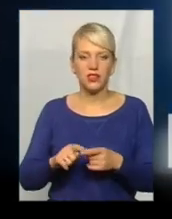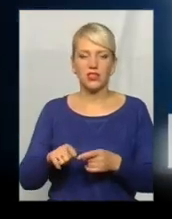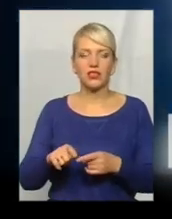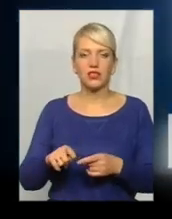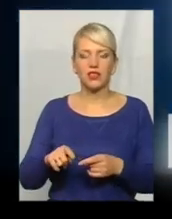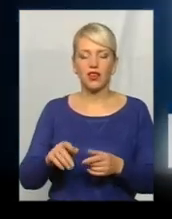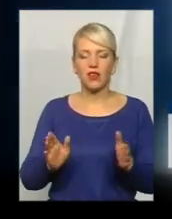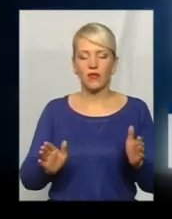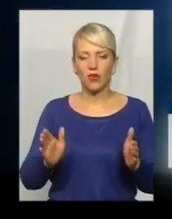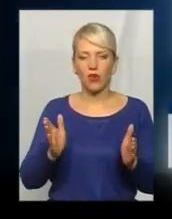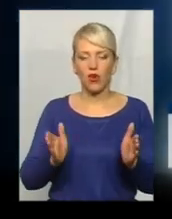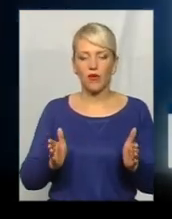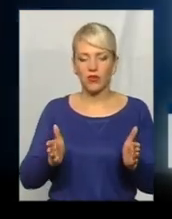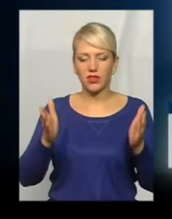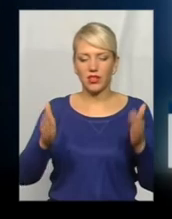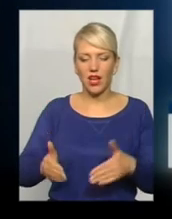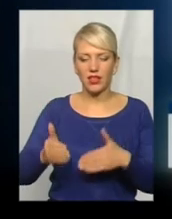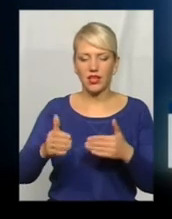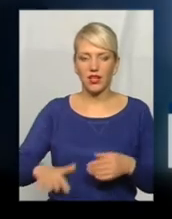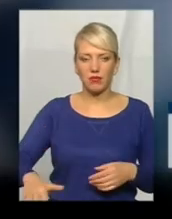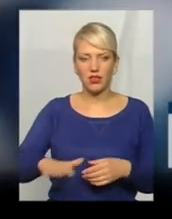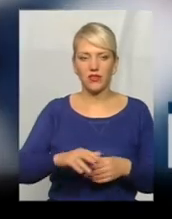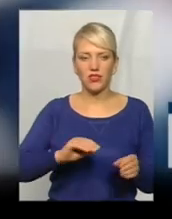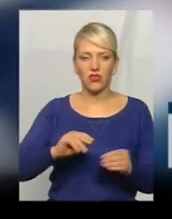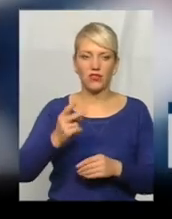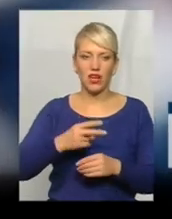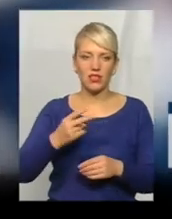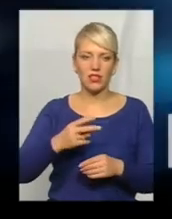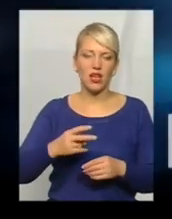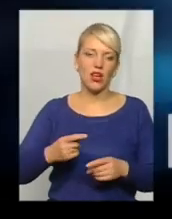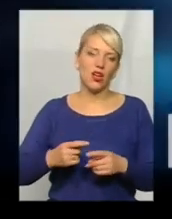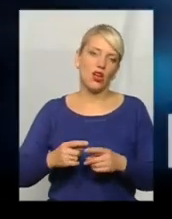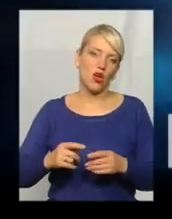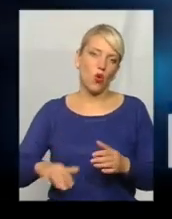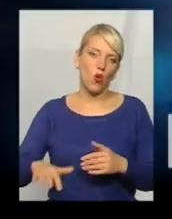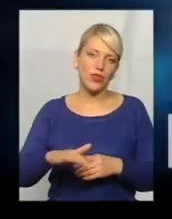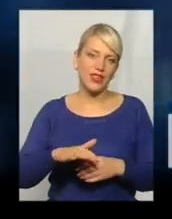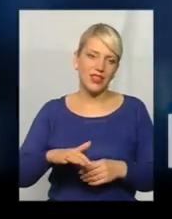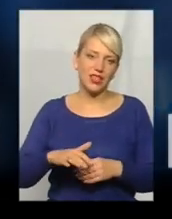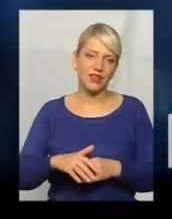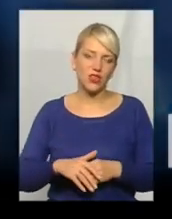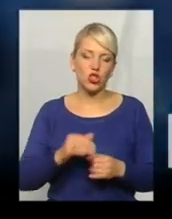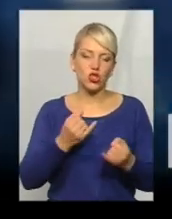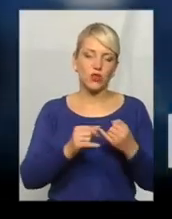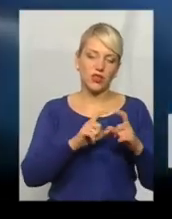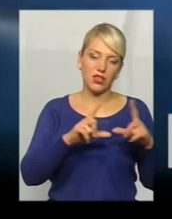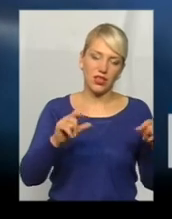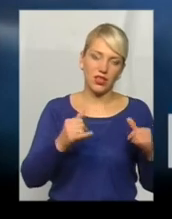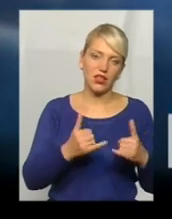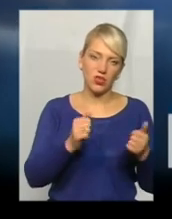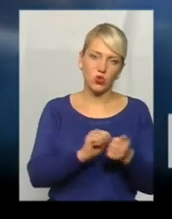контейнерних майданчиках встановлено 2 типи контейнерів з жовтими наклейками для сухих відходів і з коричневими для вологих. Тариф,